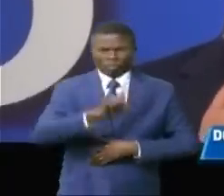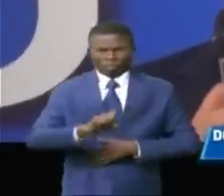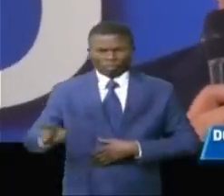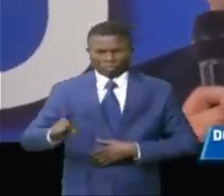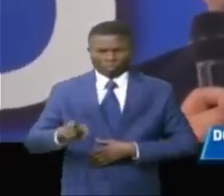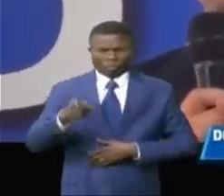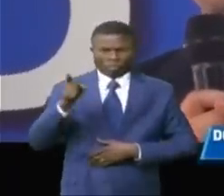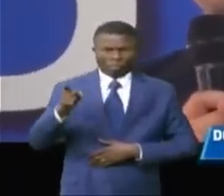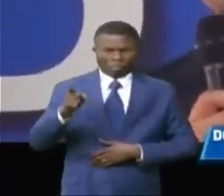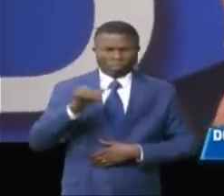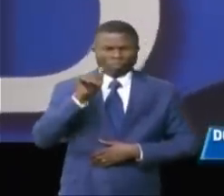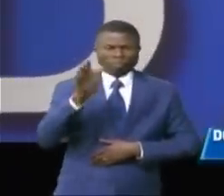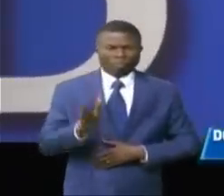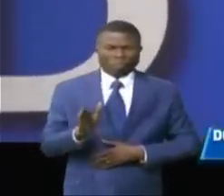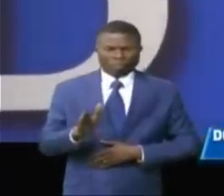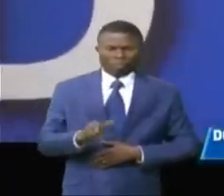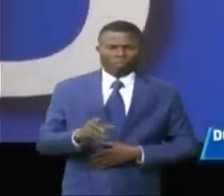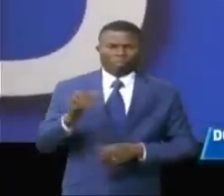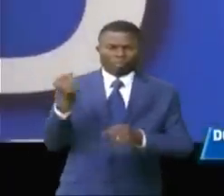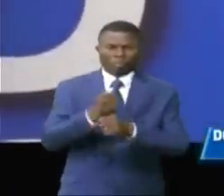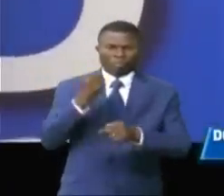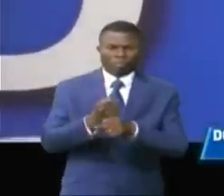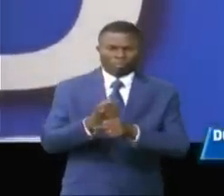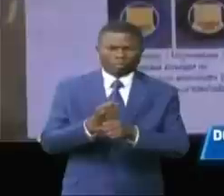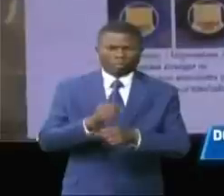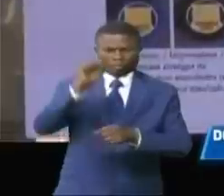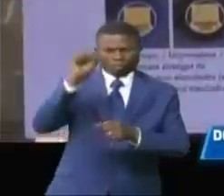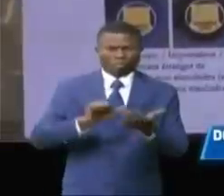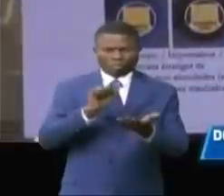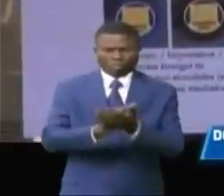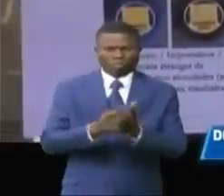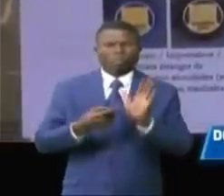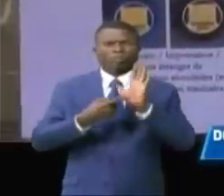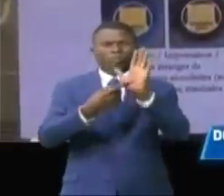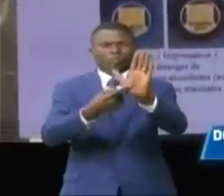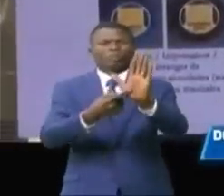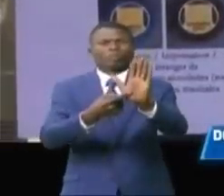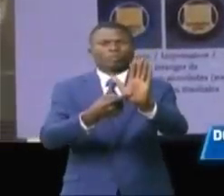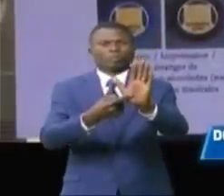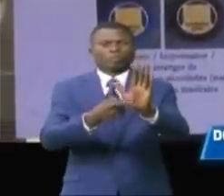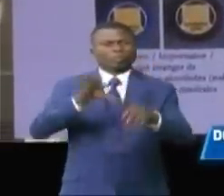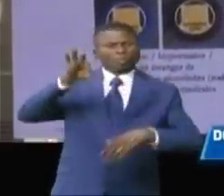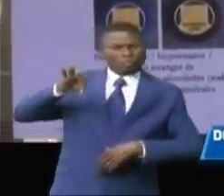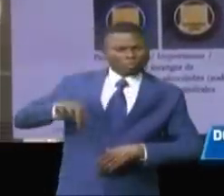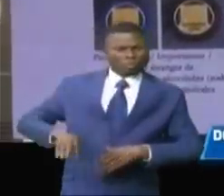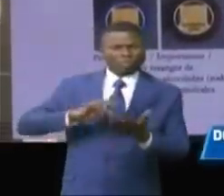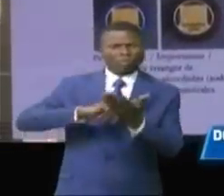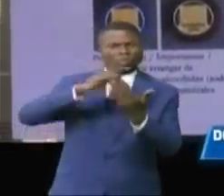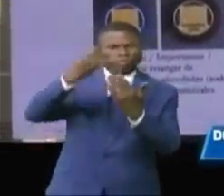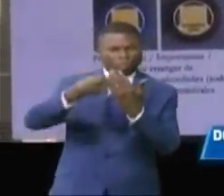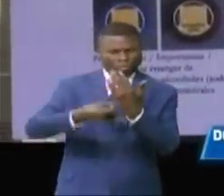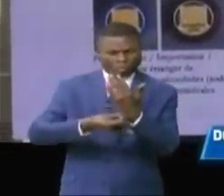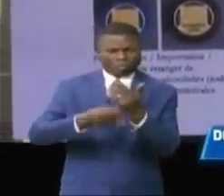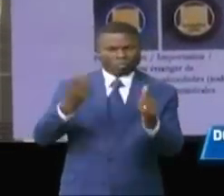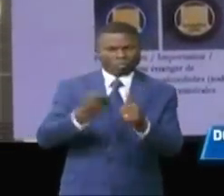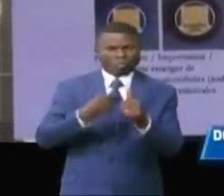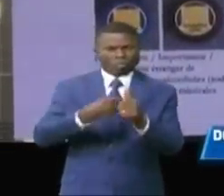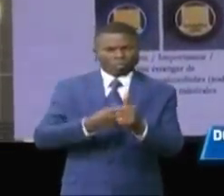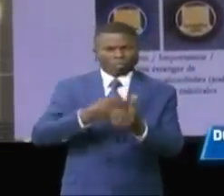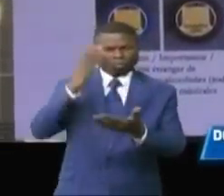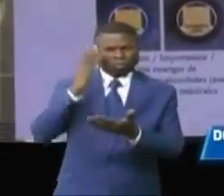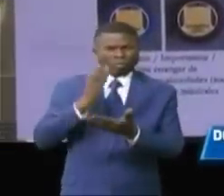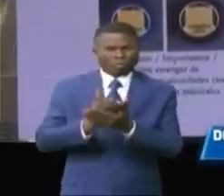Delski, directeur des opérations SICPA, ont présenté les avantages du projet, notamment la lutte